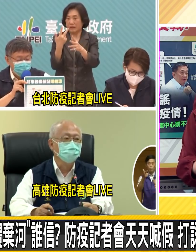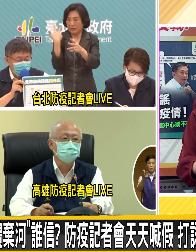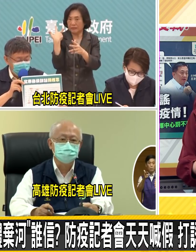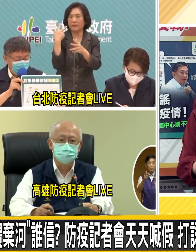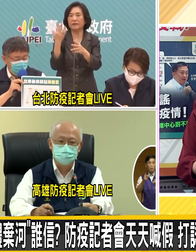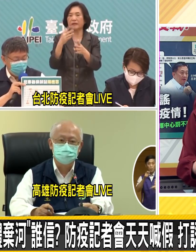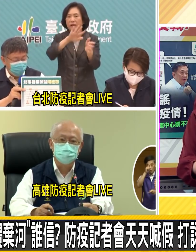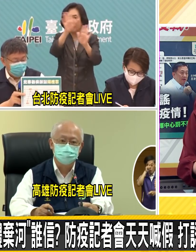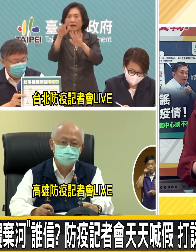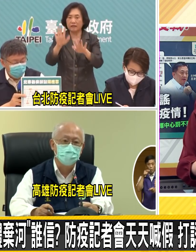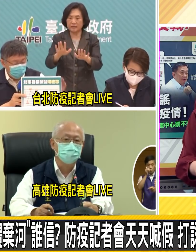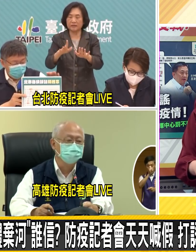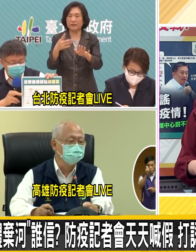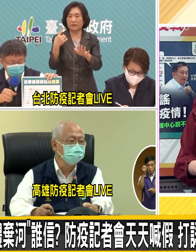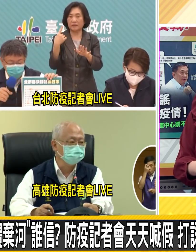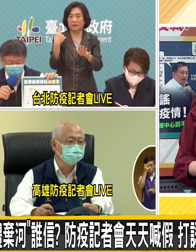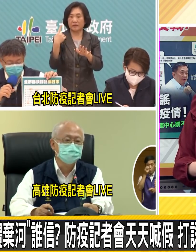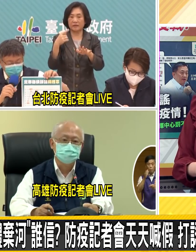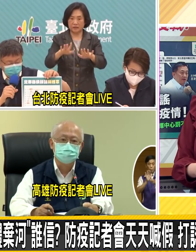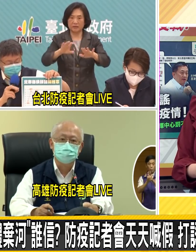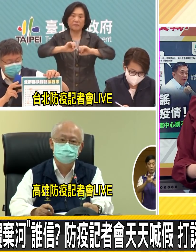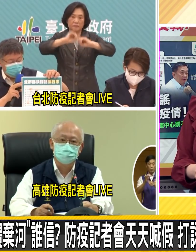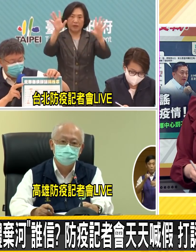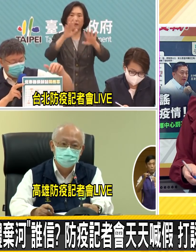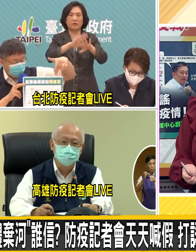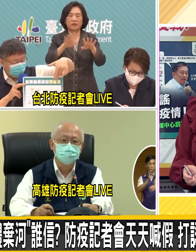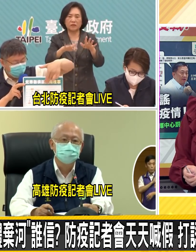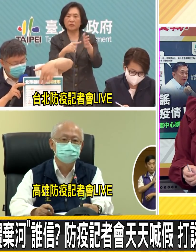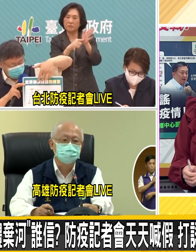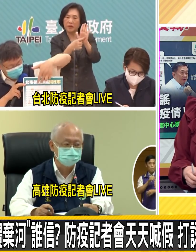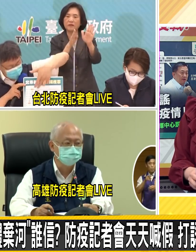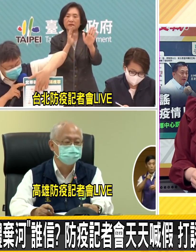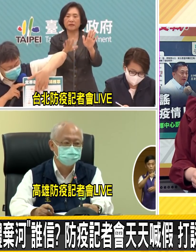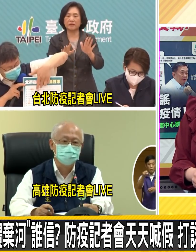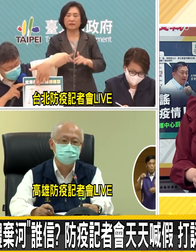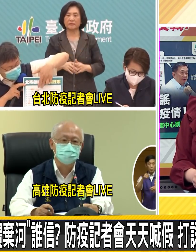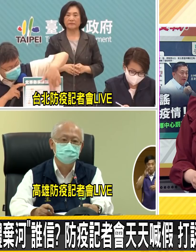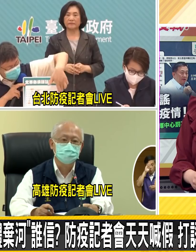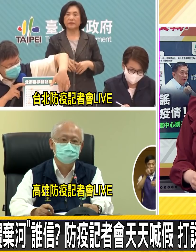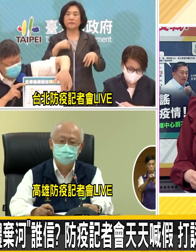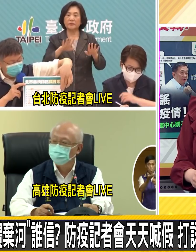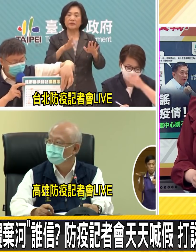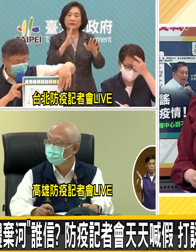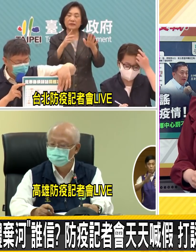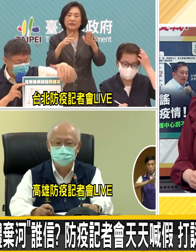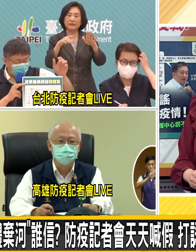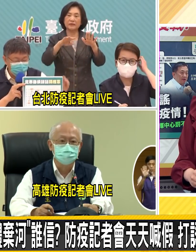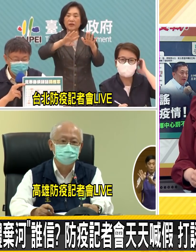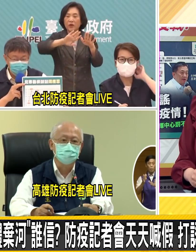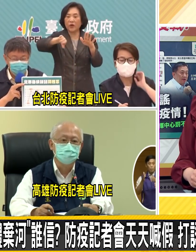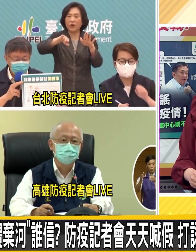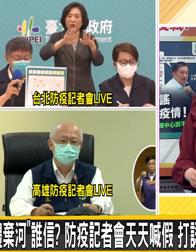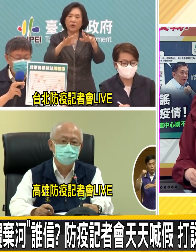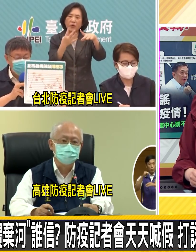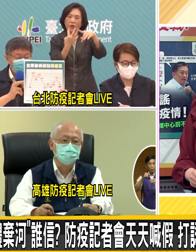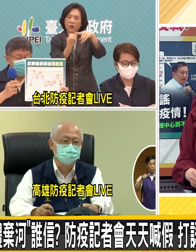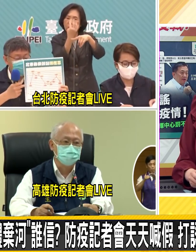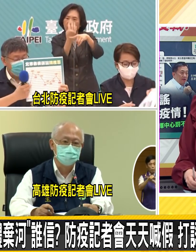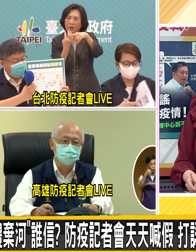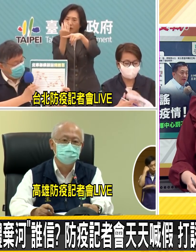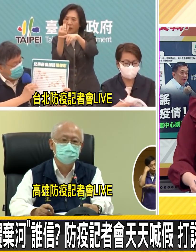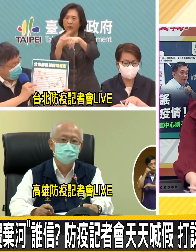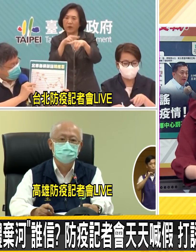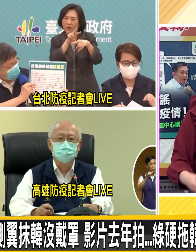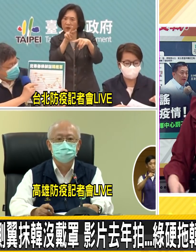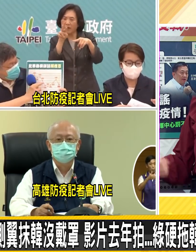岳飞，你是拿我们当时疫情很稳定，大家那时候我相信，如果你真的要讲的话，去年十一月绿营不戴口罩一大堆，我告诉你，